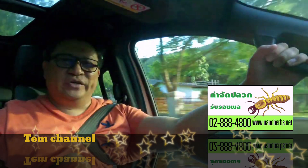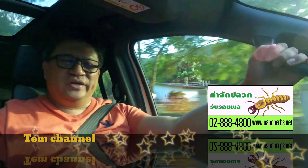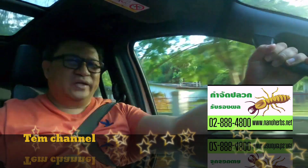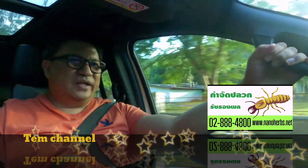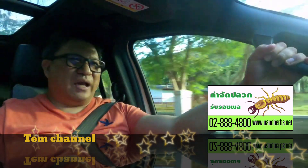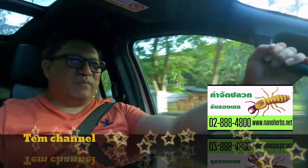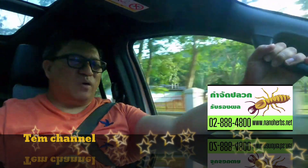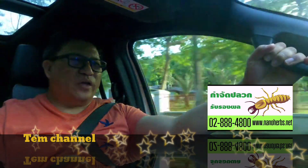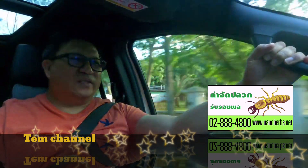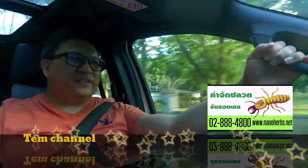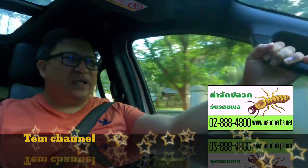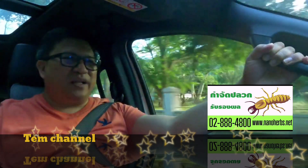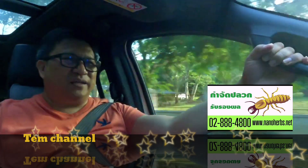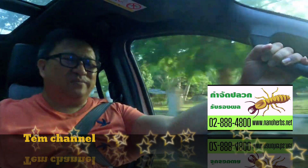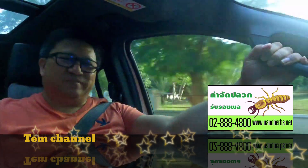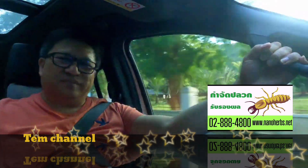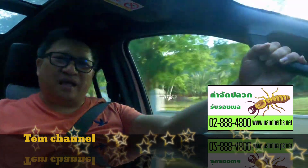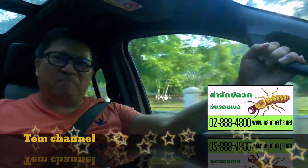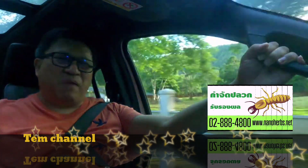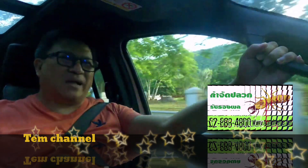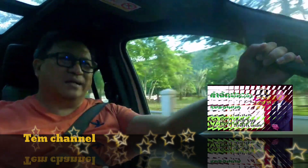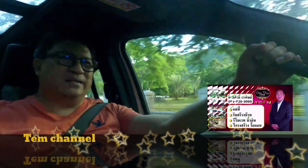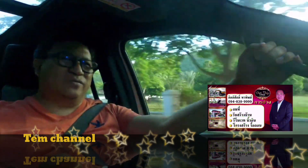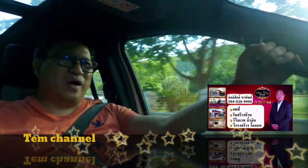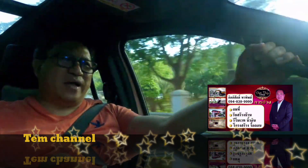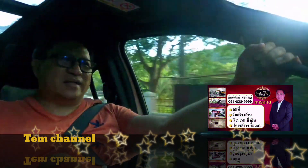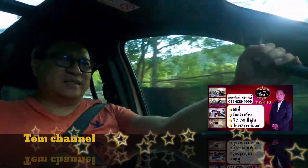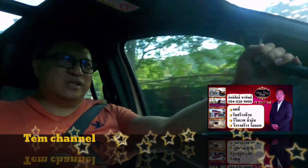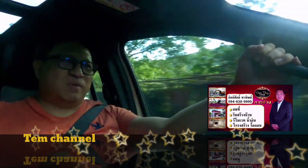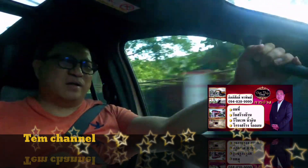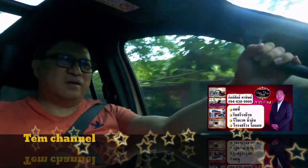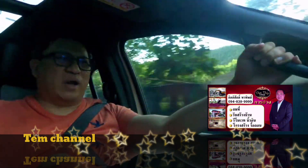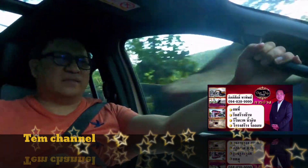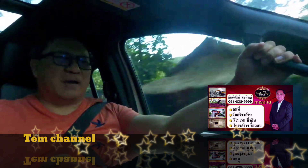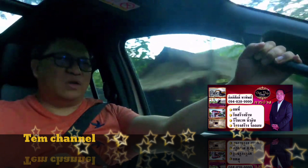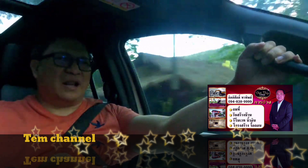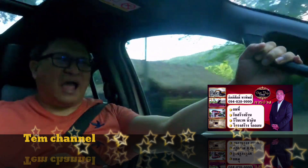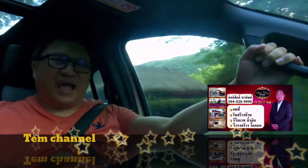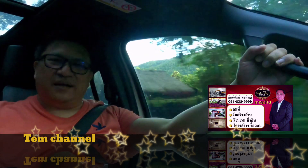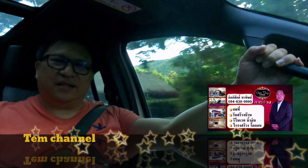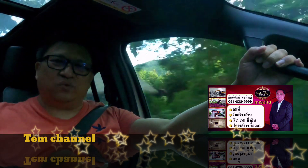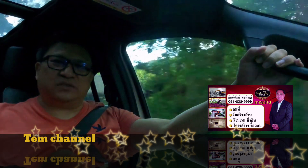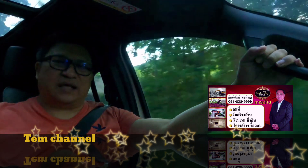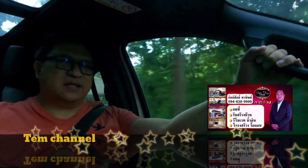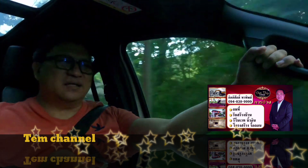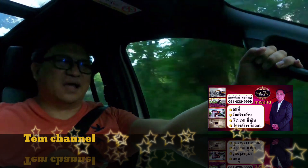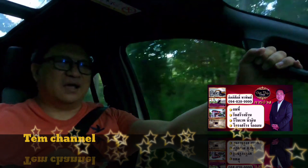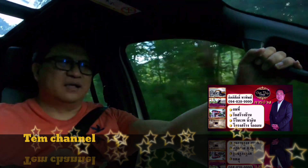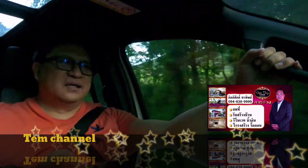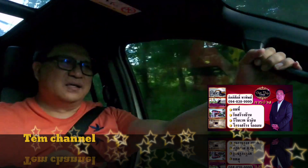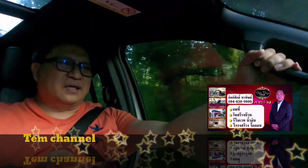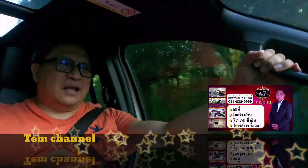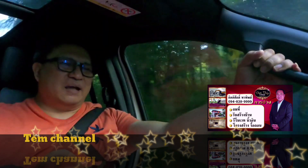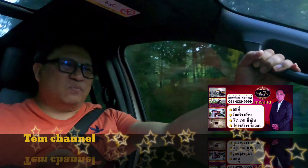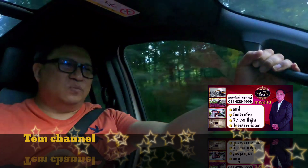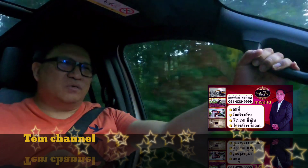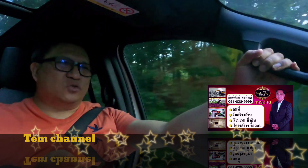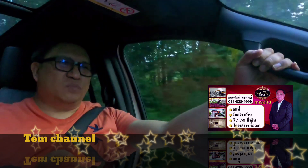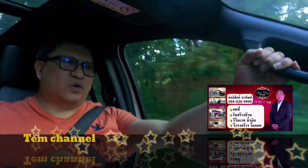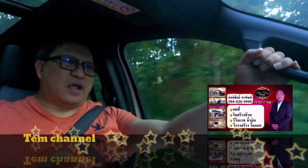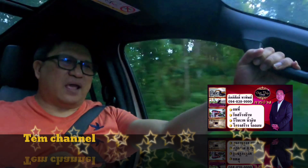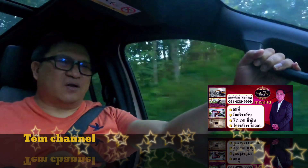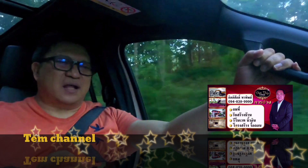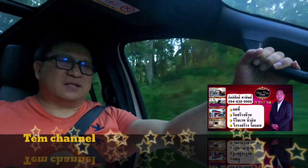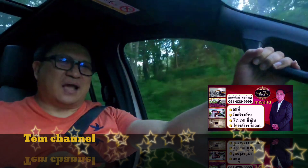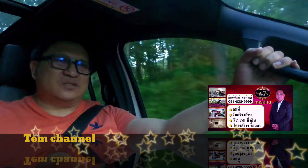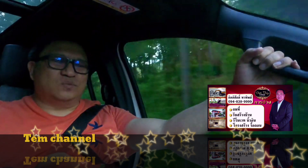โดกคเหฉันเจนนะครับมากขึ้น ว่ธกศีนอ่ractขึไ้ตามเวลา ปรึดไ้เกลอ ก็ นกลย